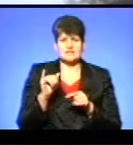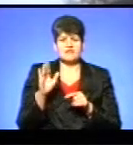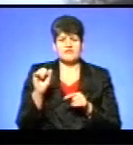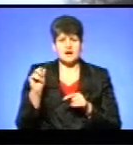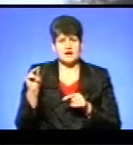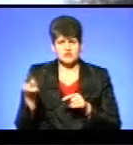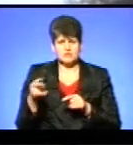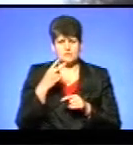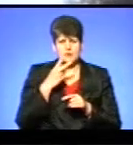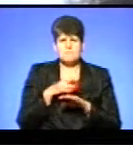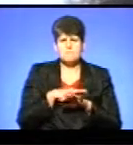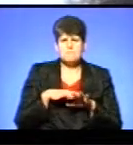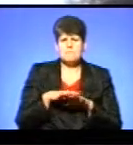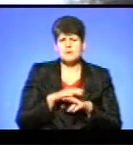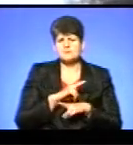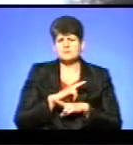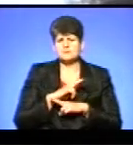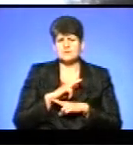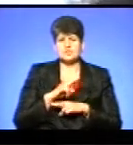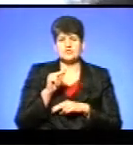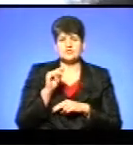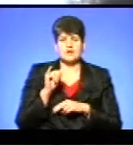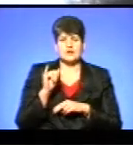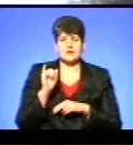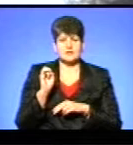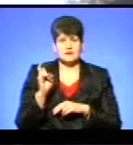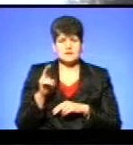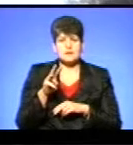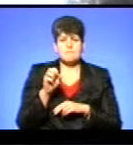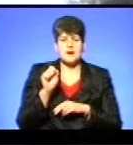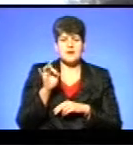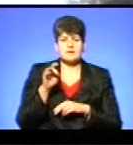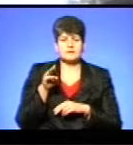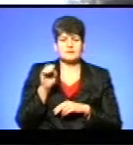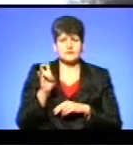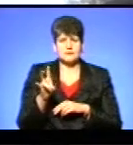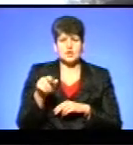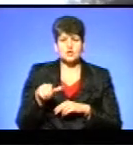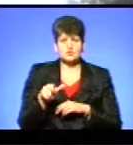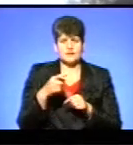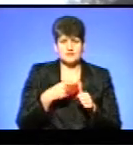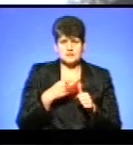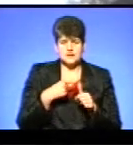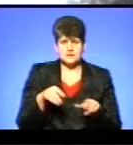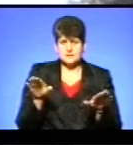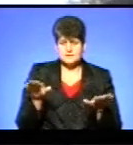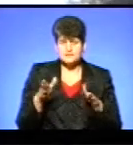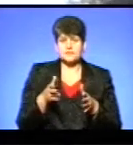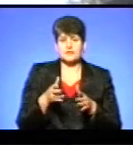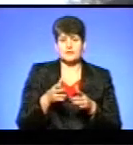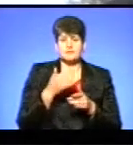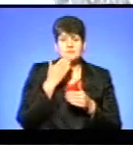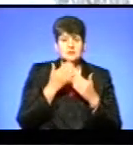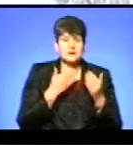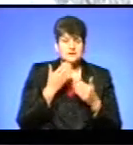водойма, масову загибель так званих в народі ковчайк. Хоча це Мартін Річковий. Чому це сталося, ніхто не розуміє. Запитали служби, другу